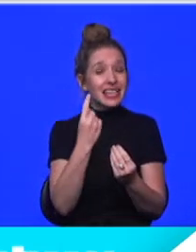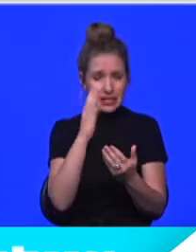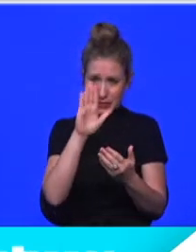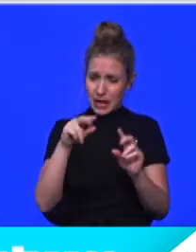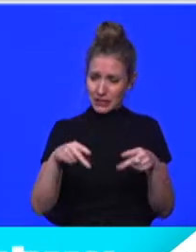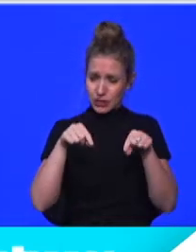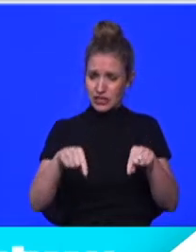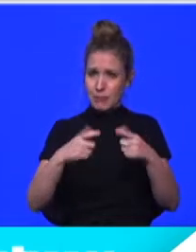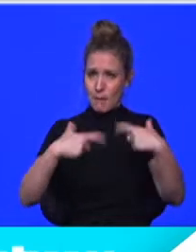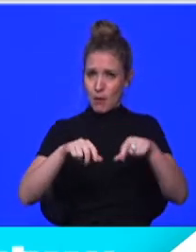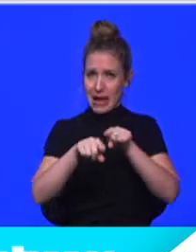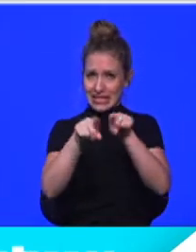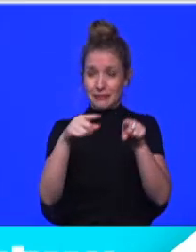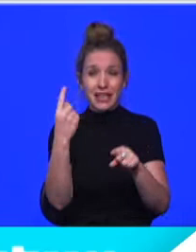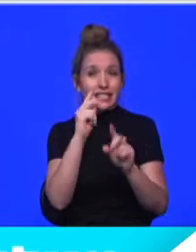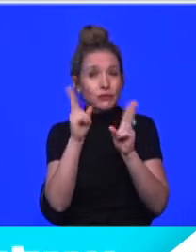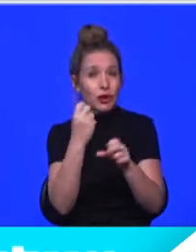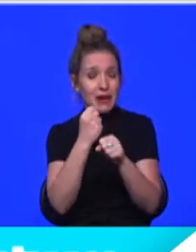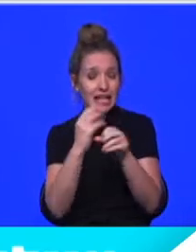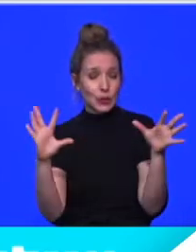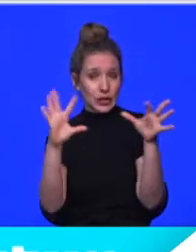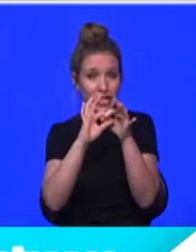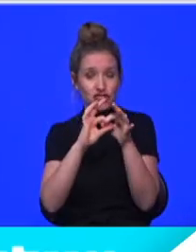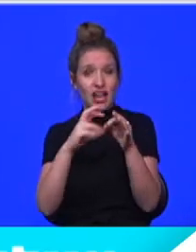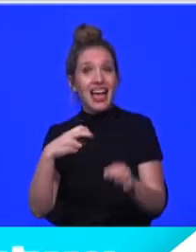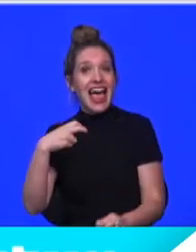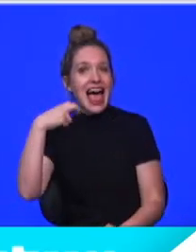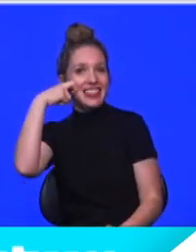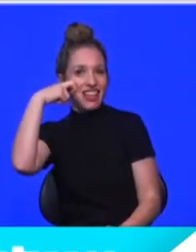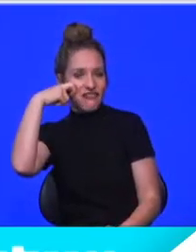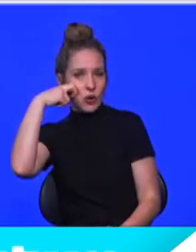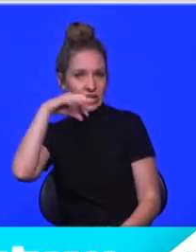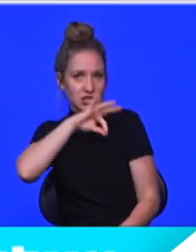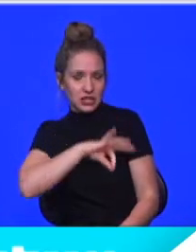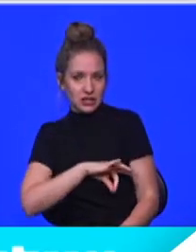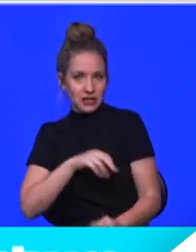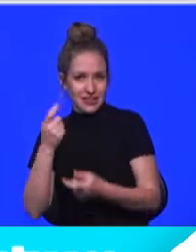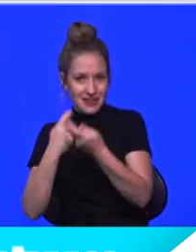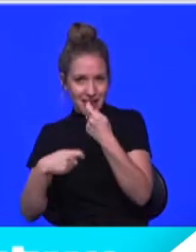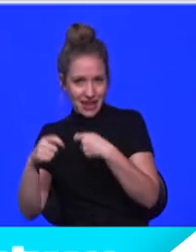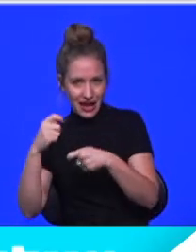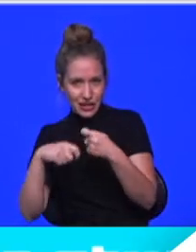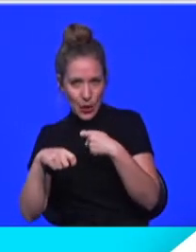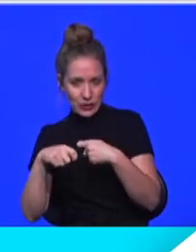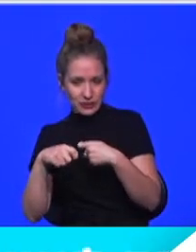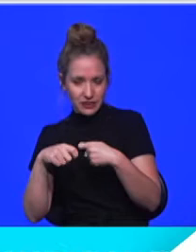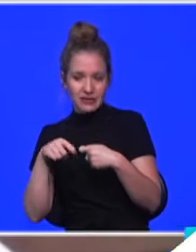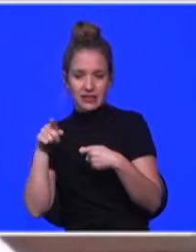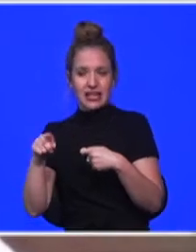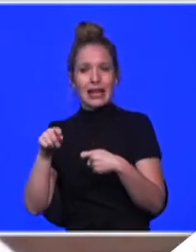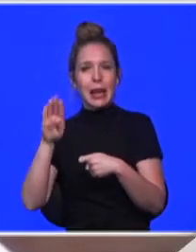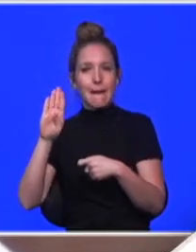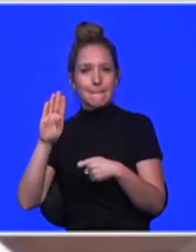באולפן אצלכם, היחידים שיכולים באמת לעשות את הקשר בין ההטבות הכלכליות לבזק ולשאול אלוביץ'